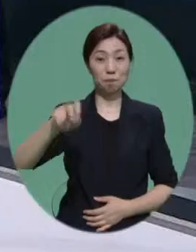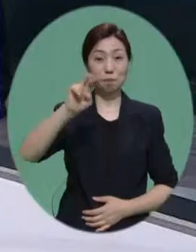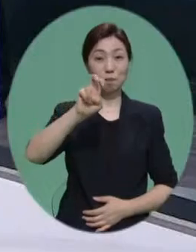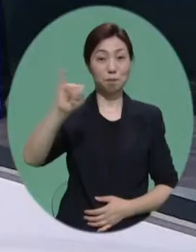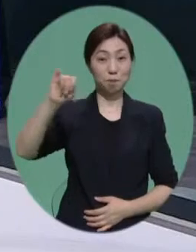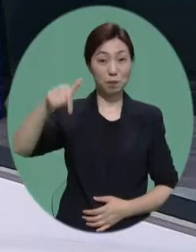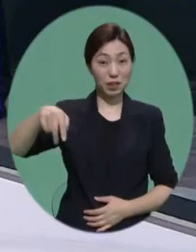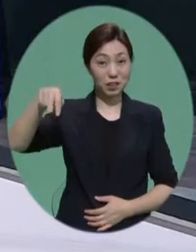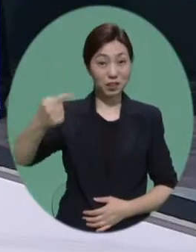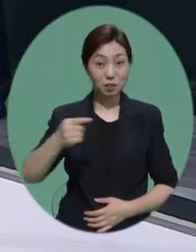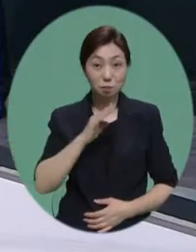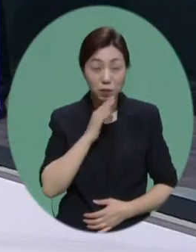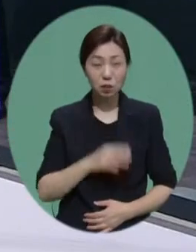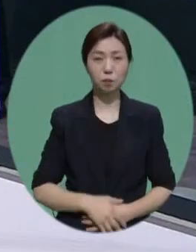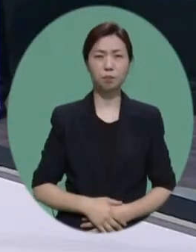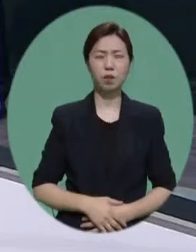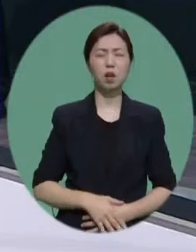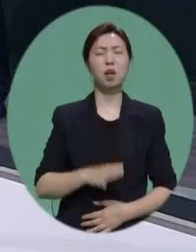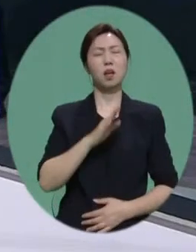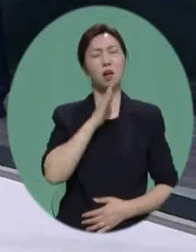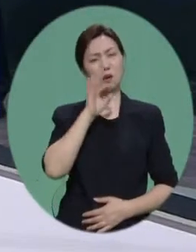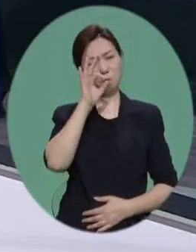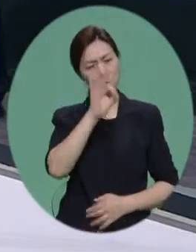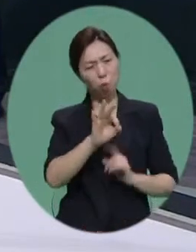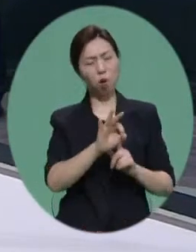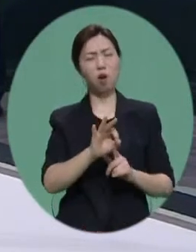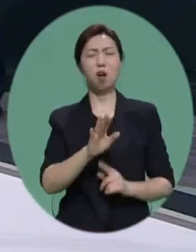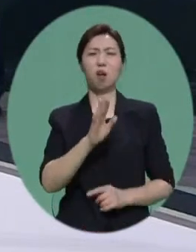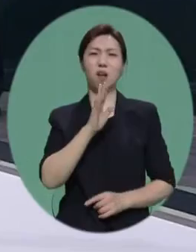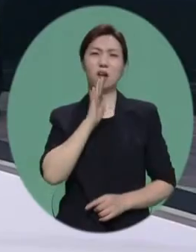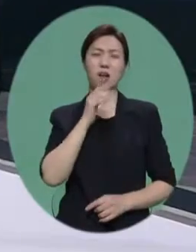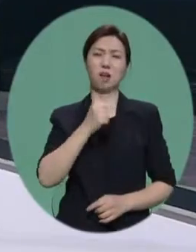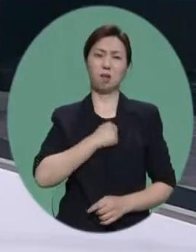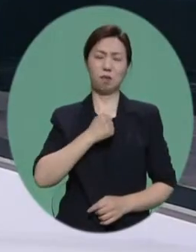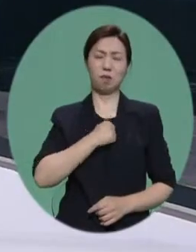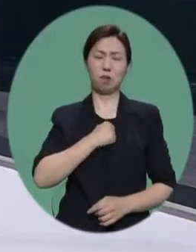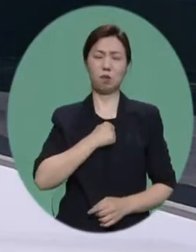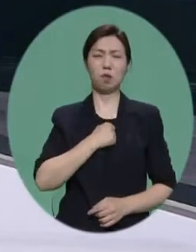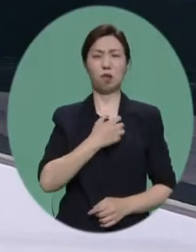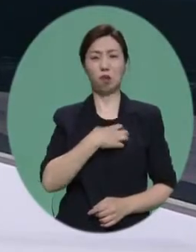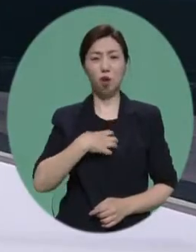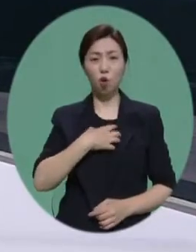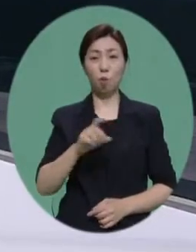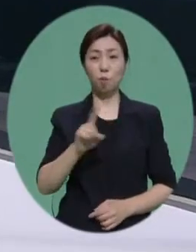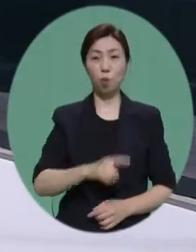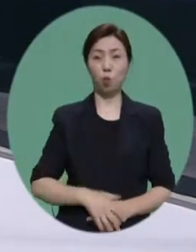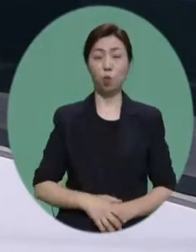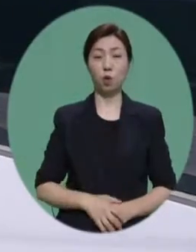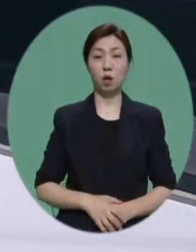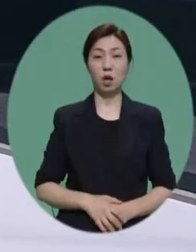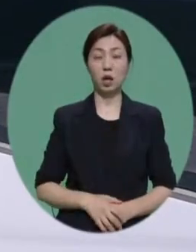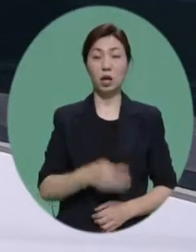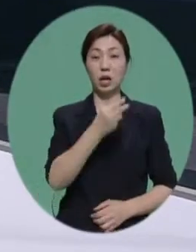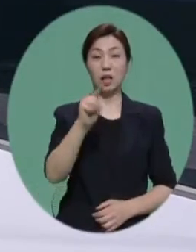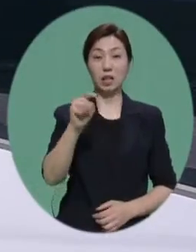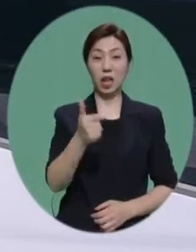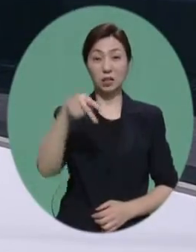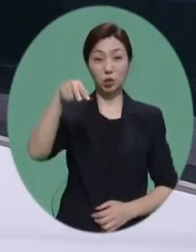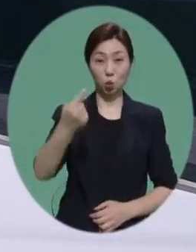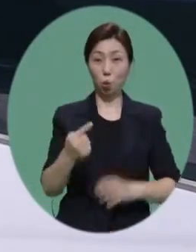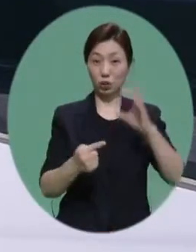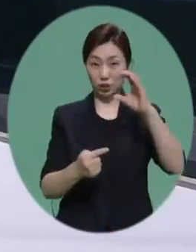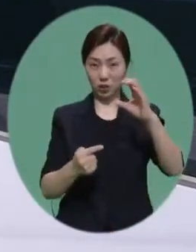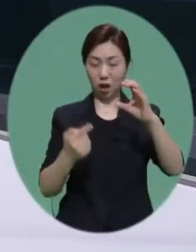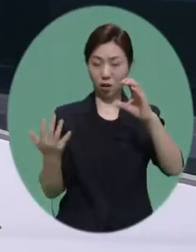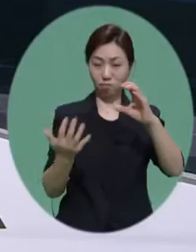입니다 제가 많은 정치인이나 국회의원들 라고 이야기를 하다보면 탄소가 발생되는 곳이 어